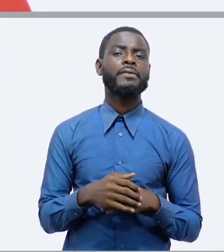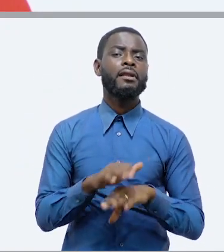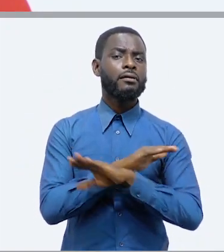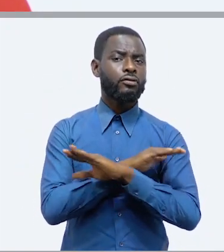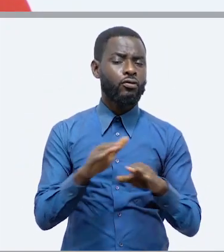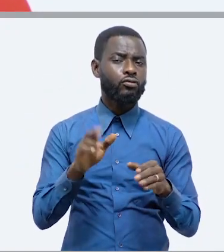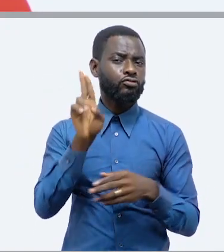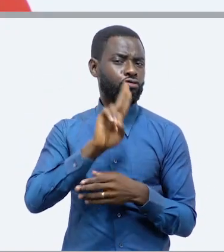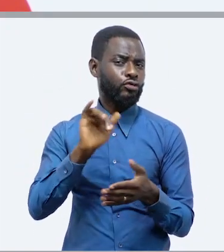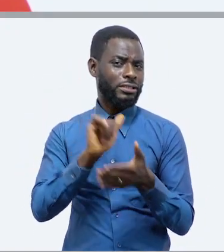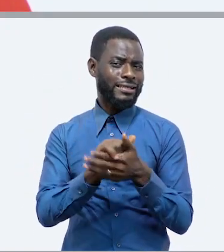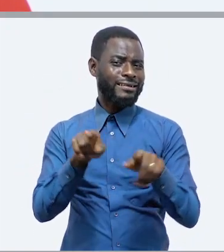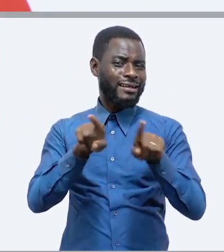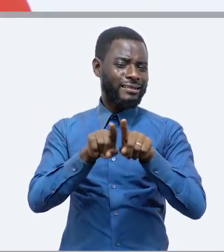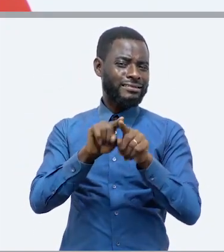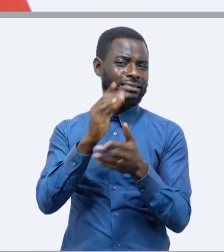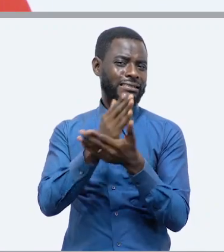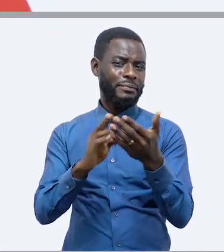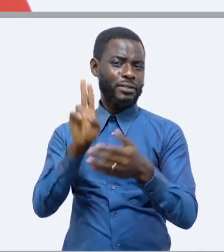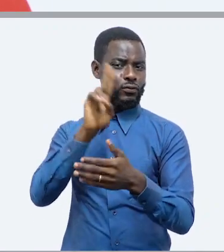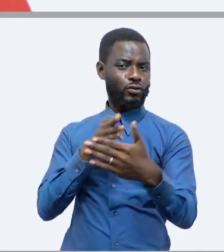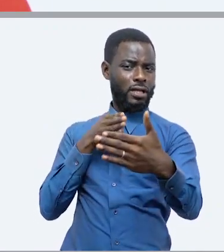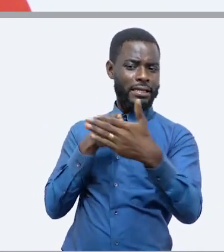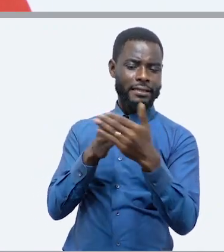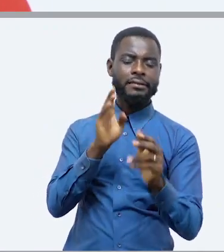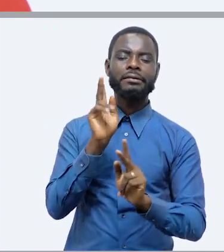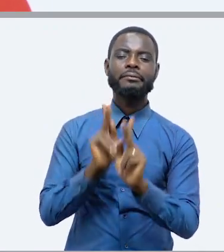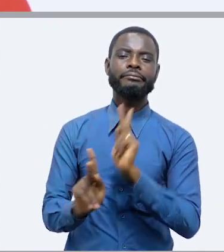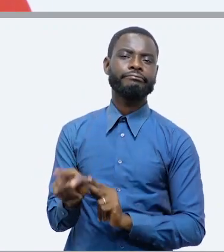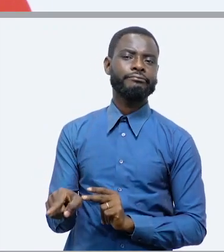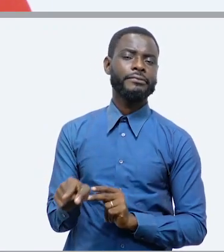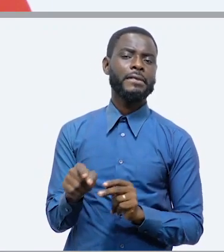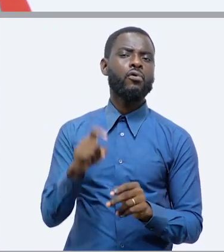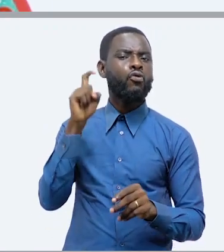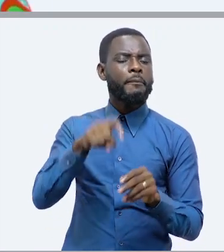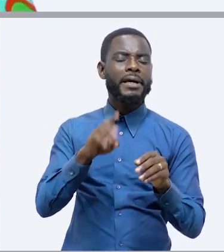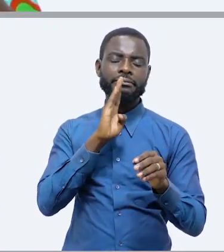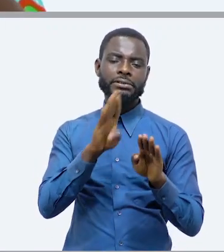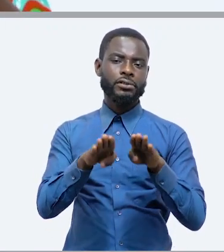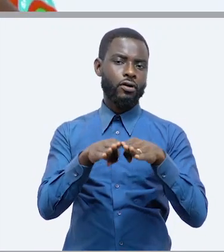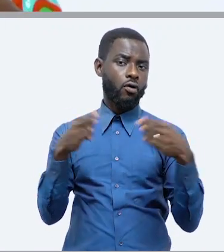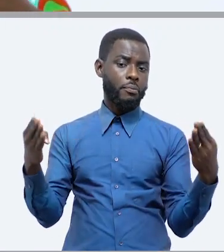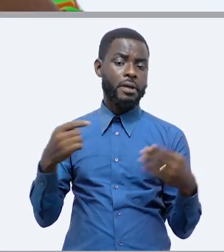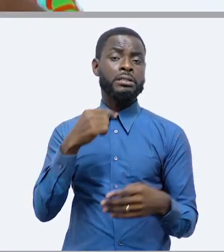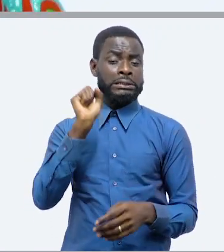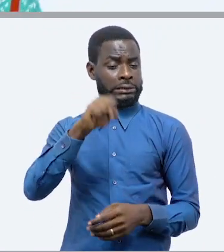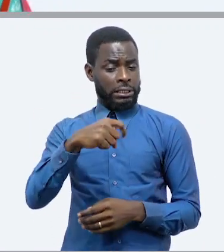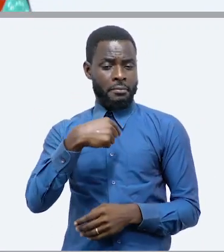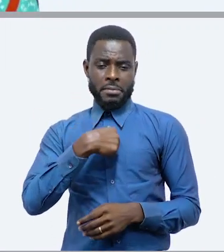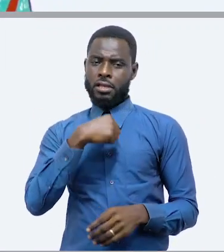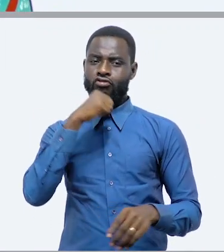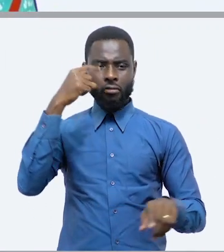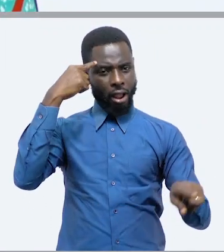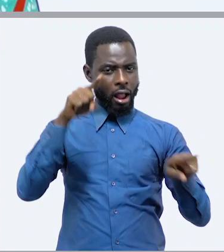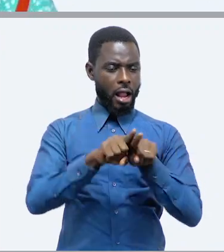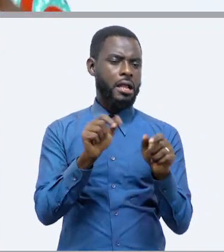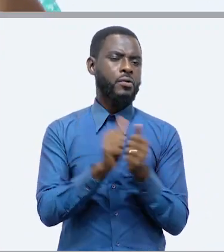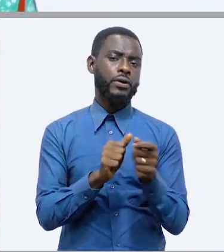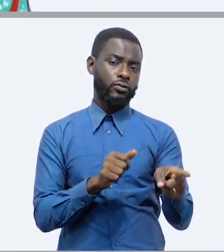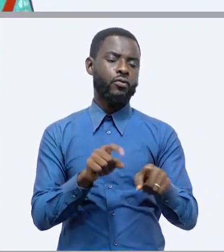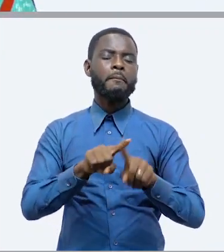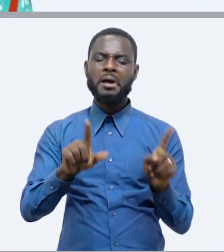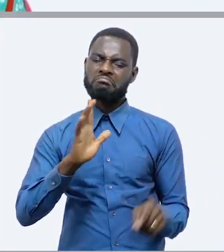no nyo kasini. Ni bi kumeye, ni olei. Shikacho sanegba anon, uba kasi.